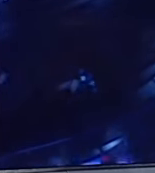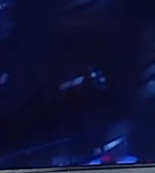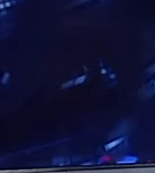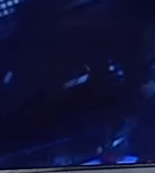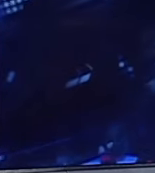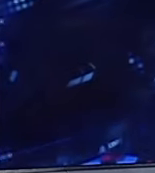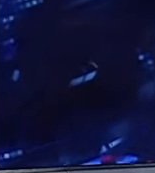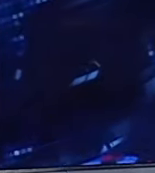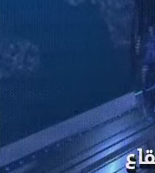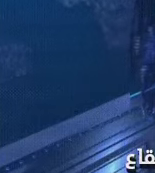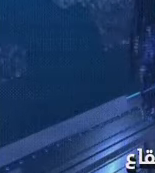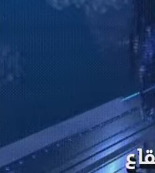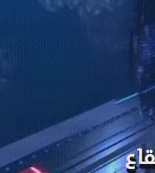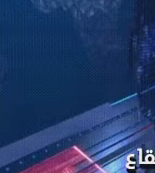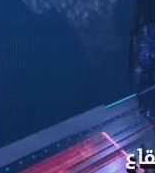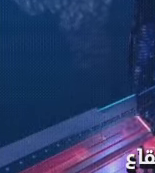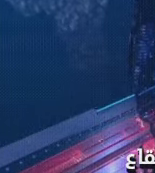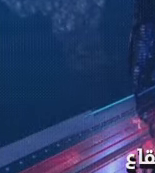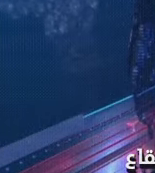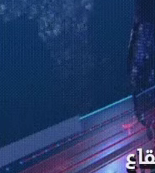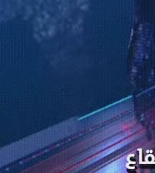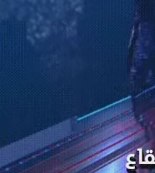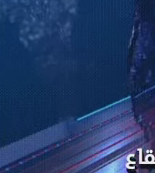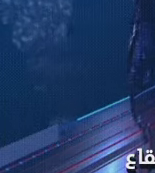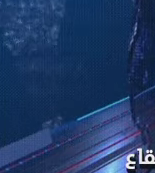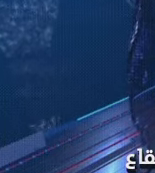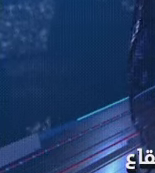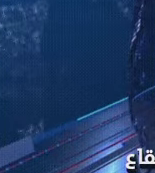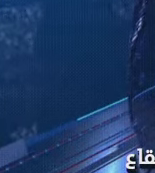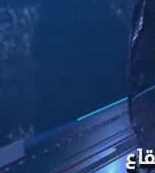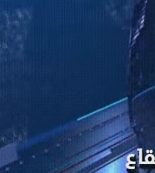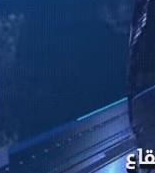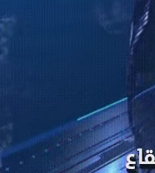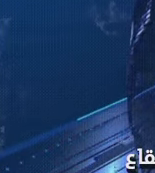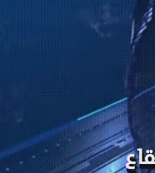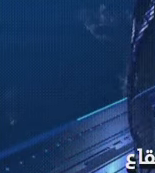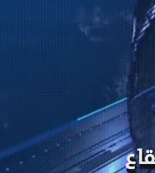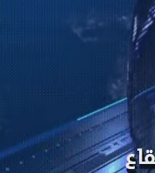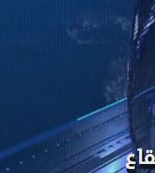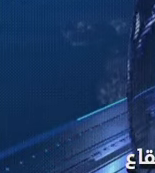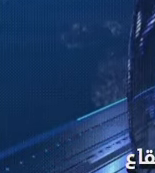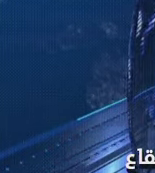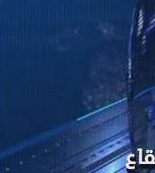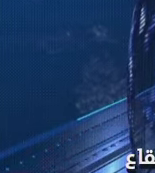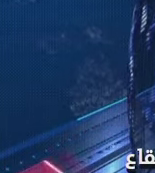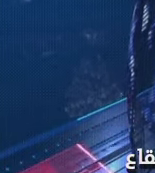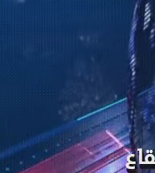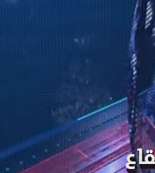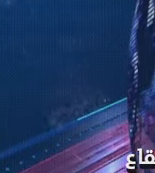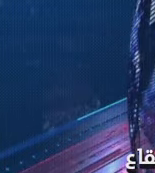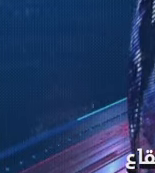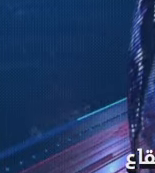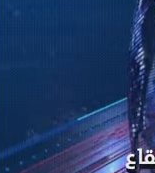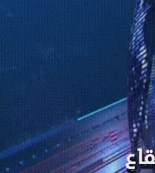مساء الخير بعد الهدوء الحجر الذي مر على منطقه البقاع لمده اكثر من يومين نفذ الطيران